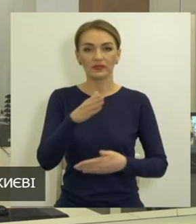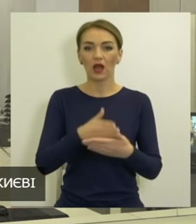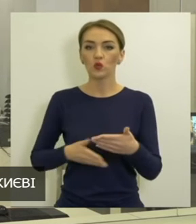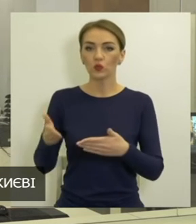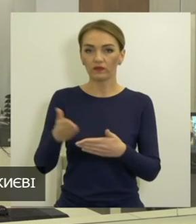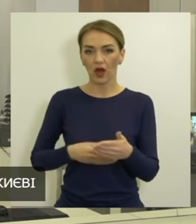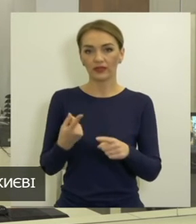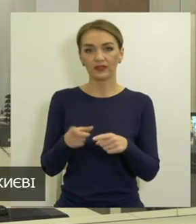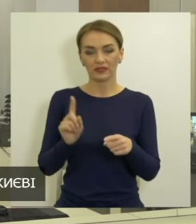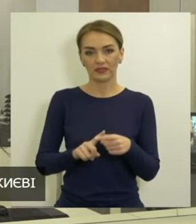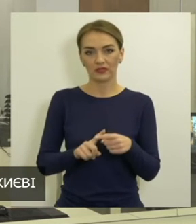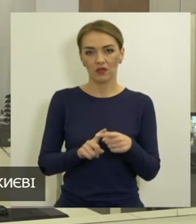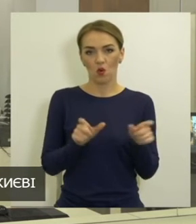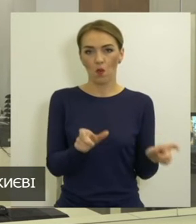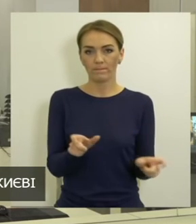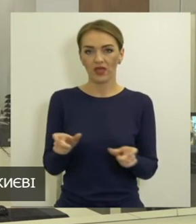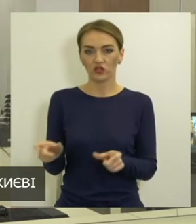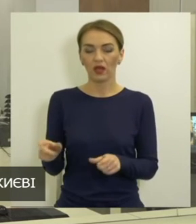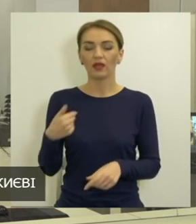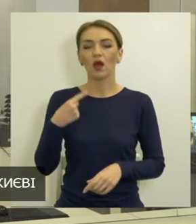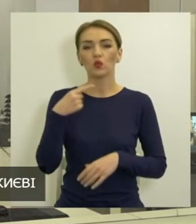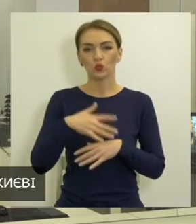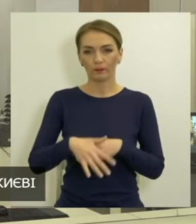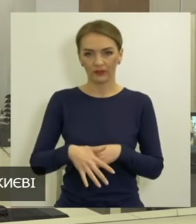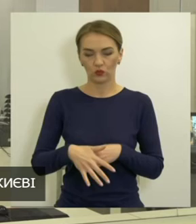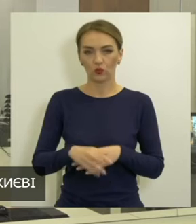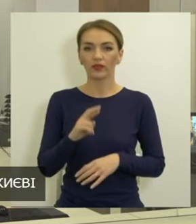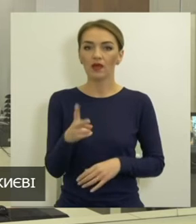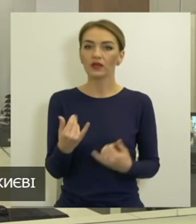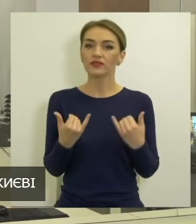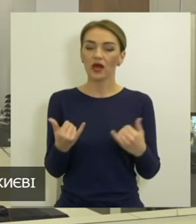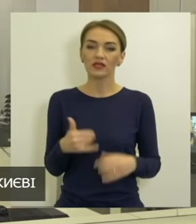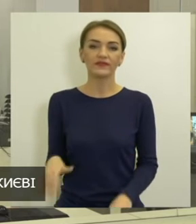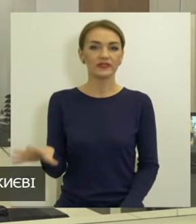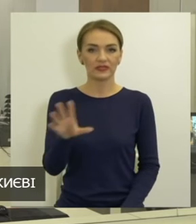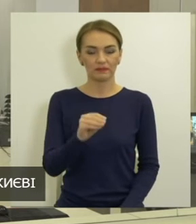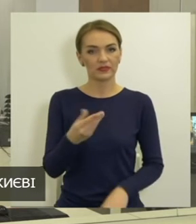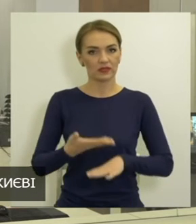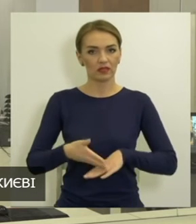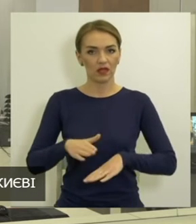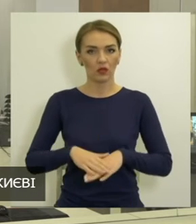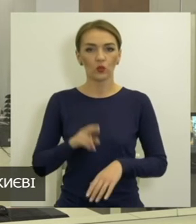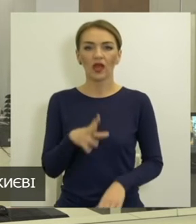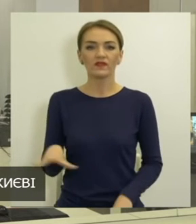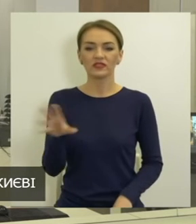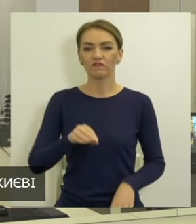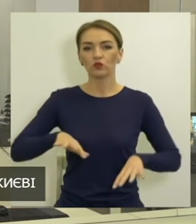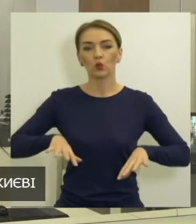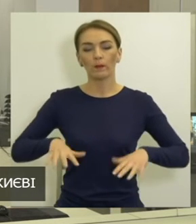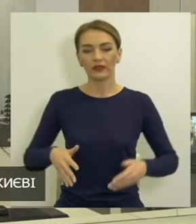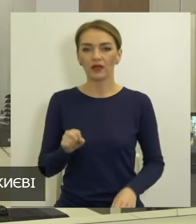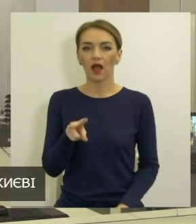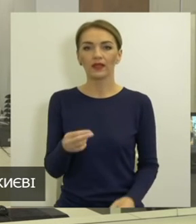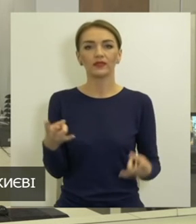скасувати ці обмеження. Я розумію, як зараз всім складно, як всі втомились,